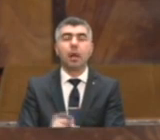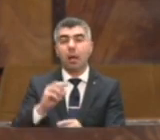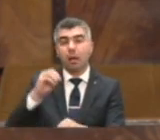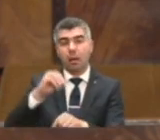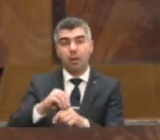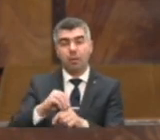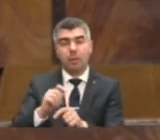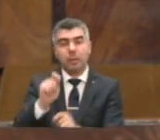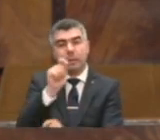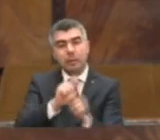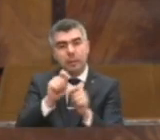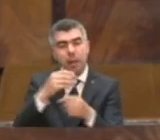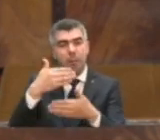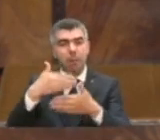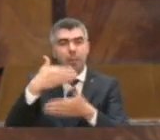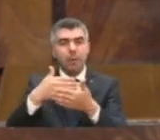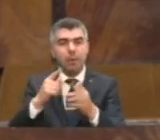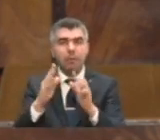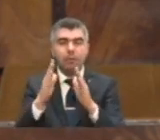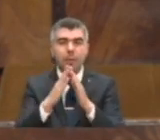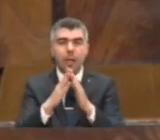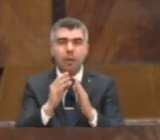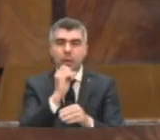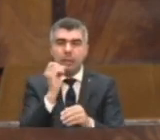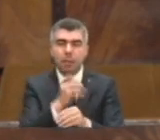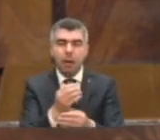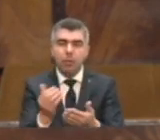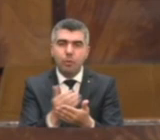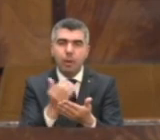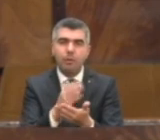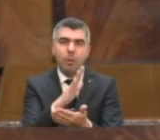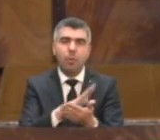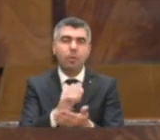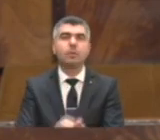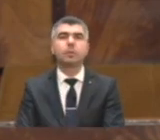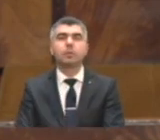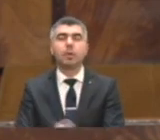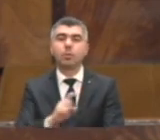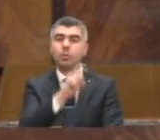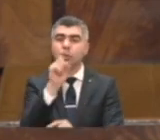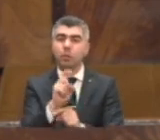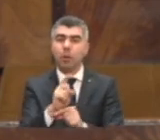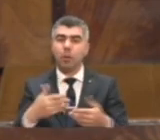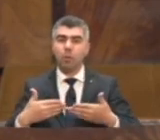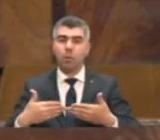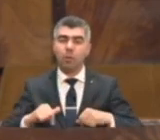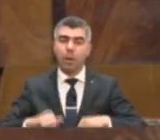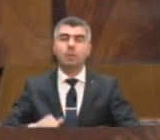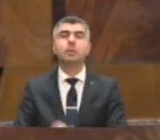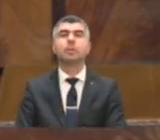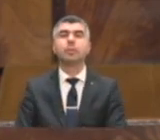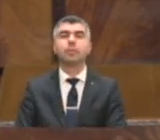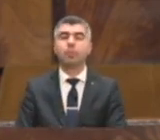إنجاز مطارح مراقبة النفايات المنزلية الممثلة لها في كل مراكز الحضرية. بناء عليه نسائلكم السيدة الوزيرة المحترمة عن